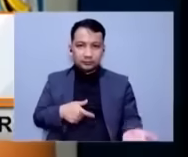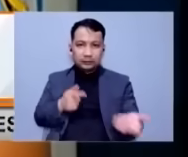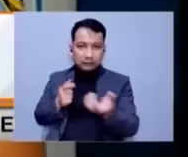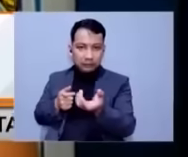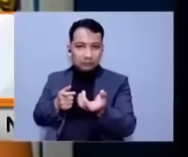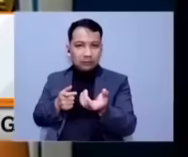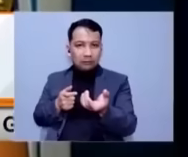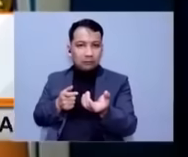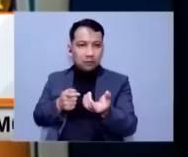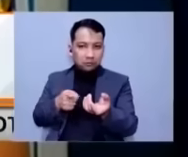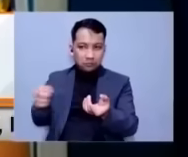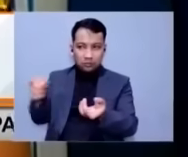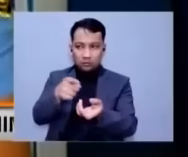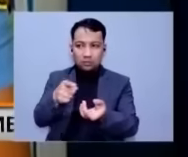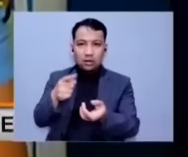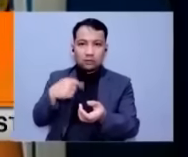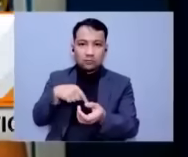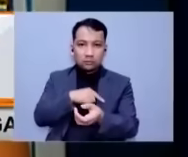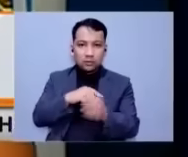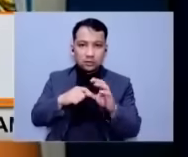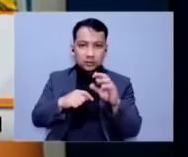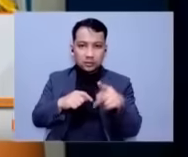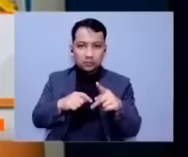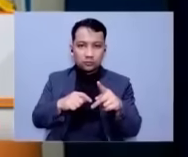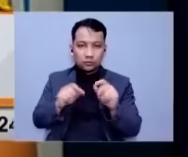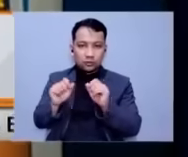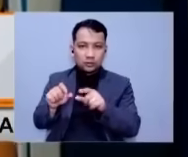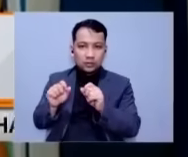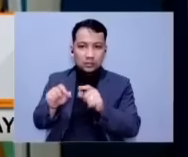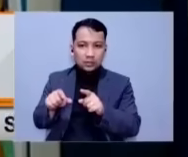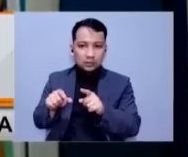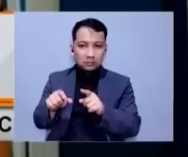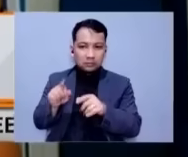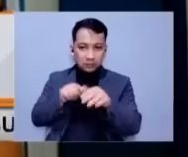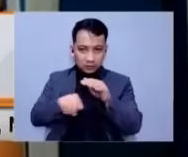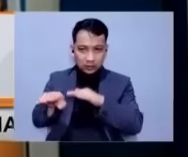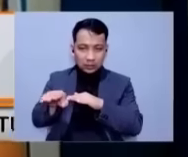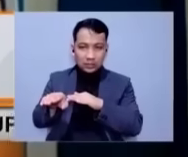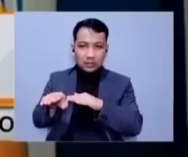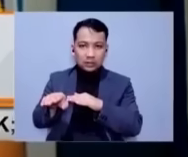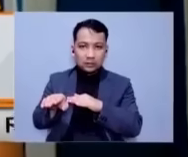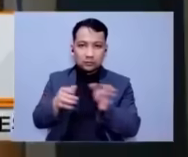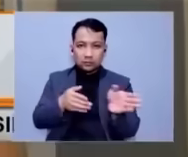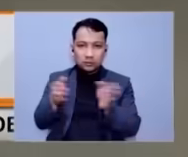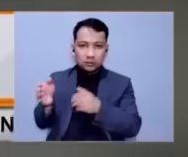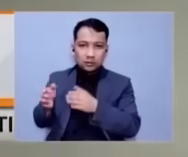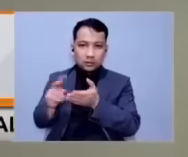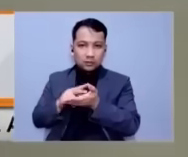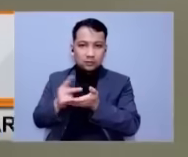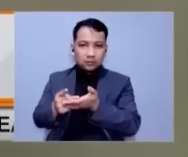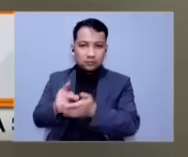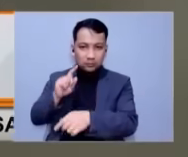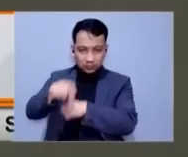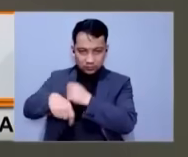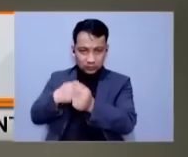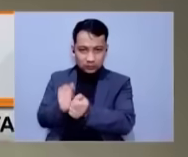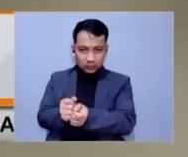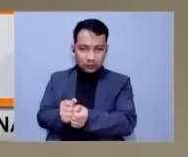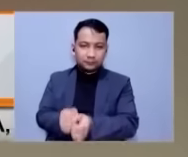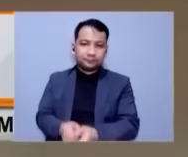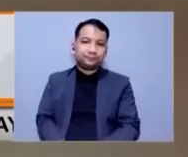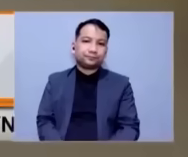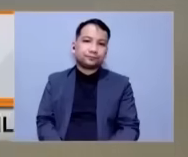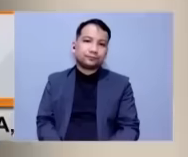mga may-ari po ng cellphone shop. Tapos po, pinasok po sa sila sa kusina, saka po iginapos. Nang maikulong sa